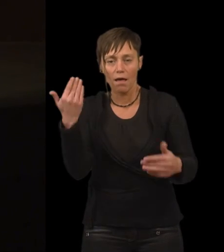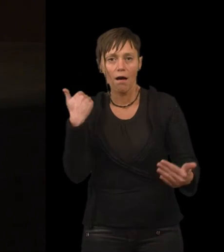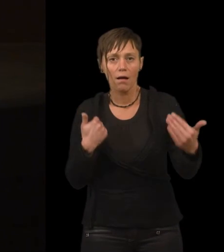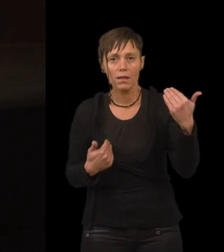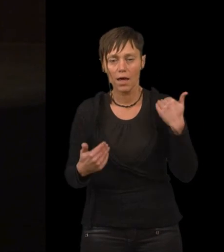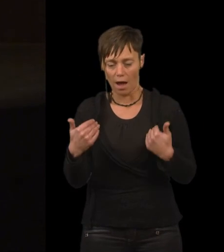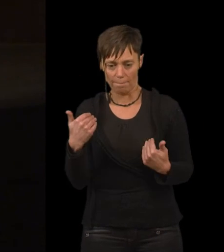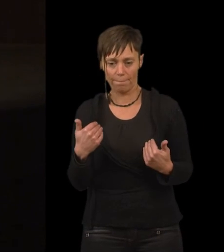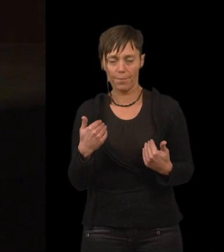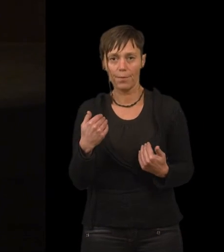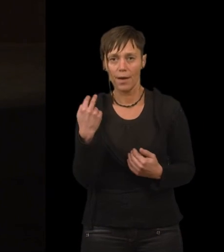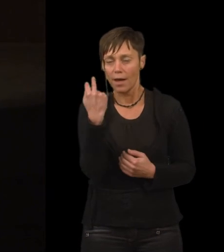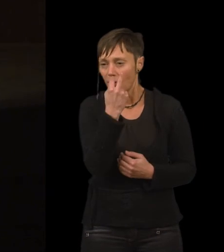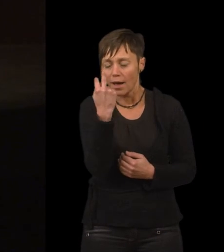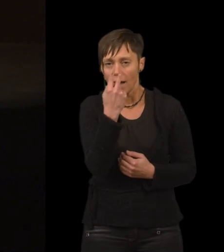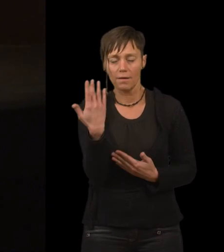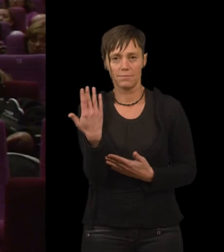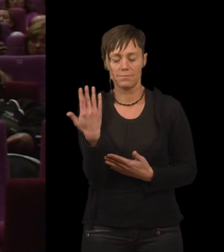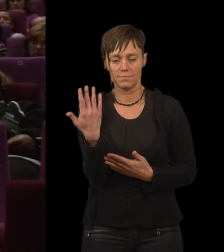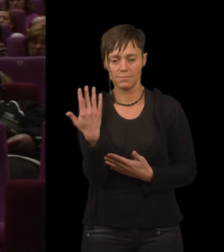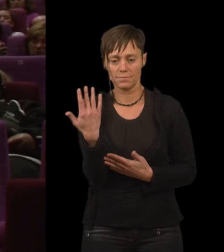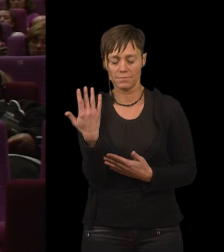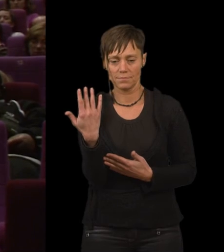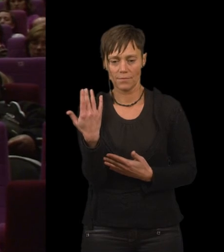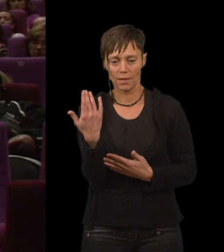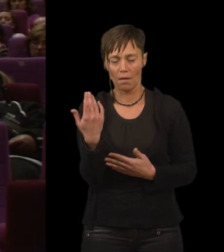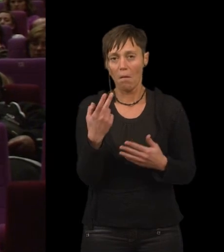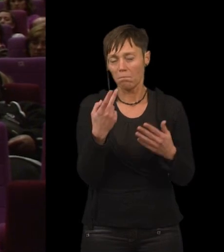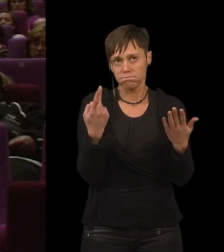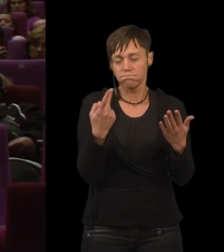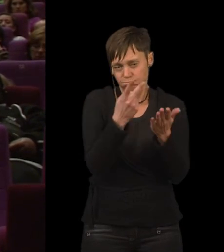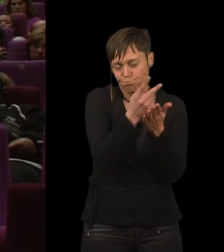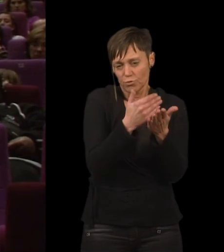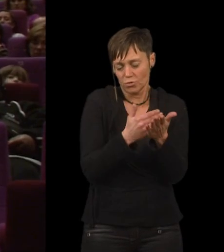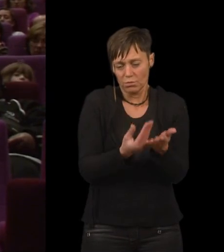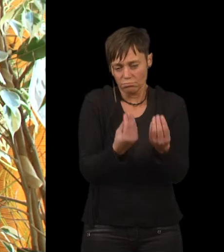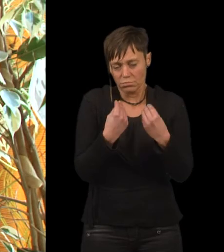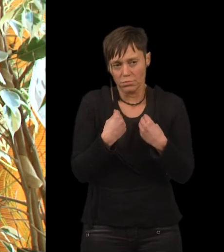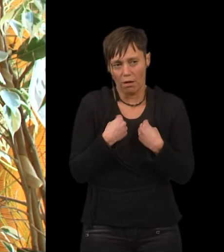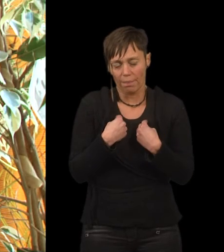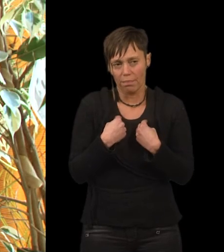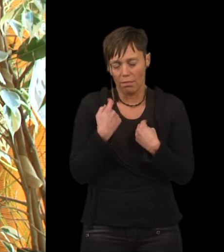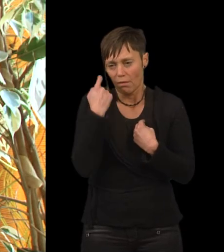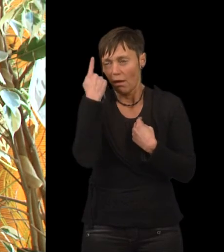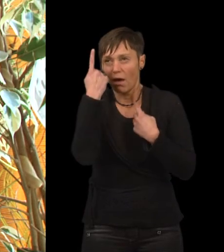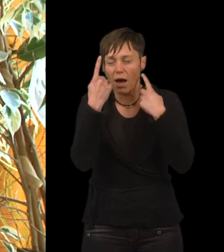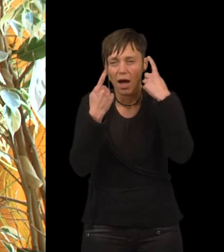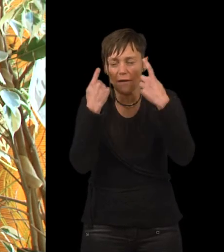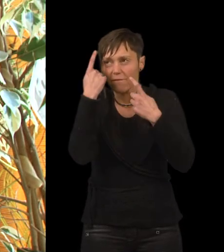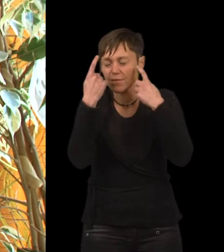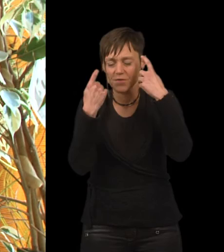que la vie continue. Ma beauté, la maman ne